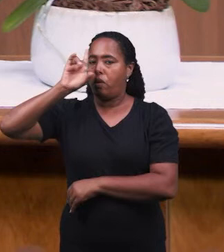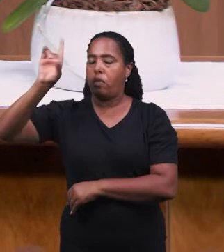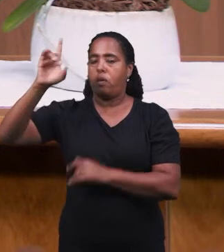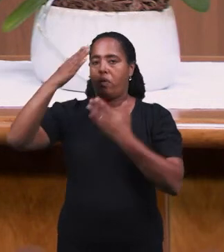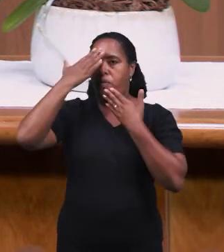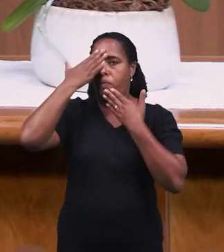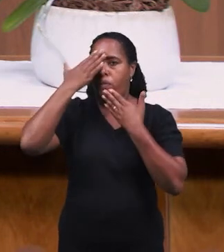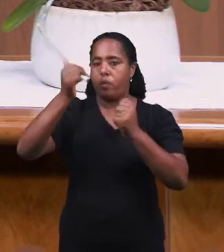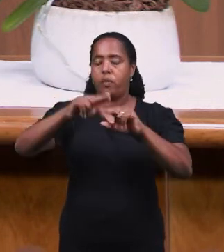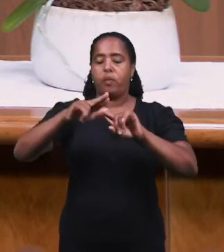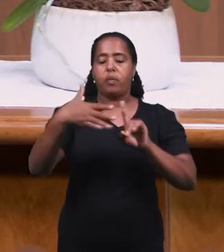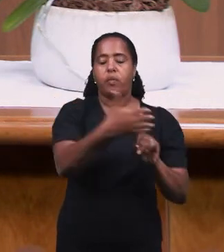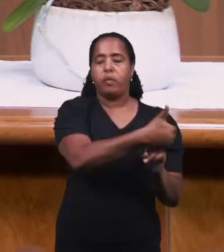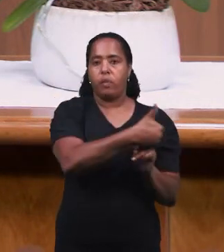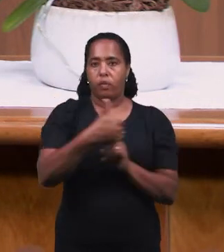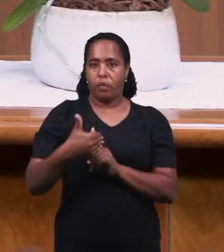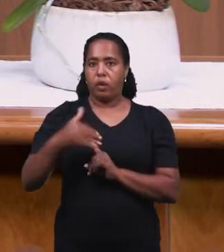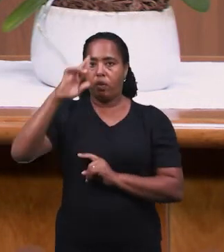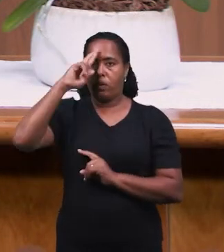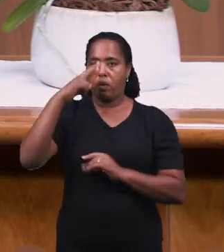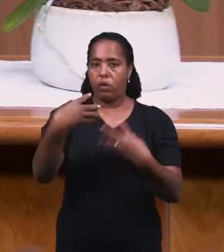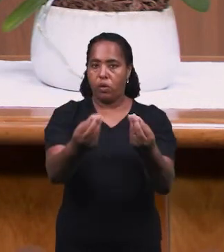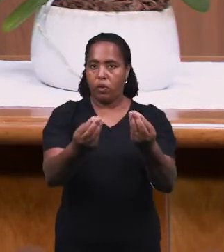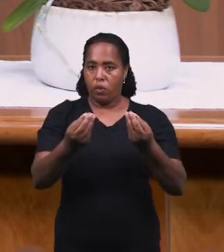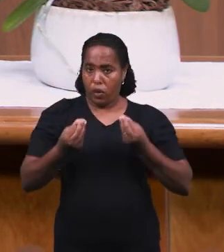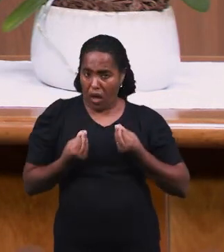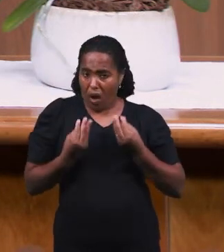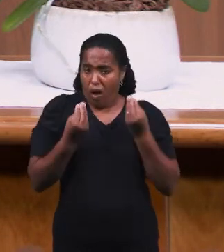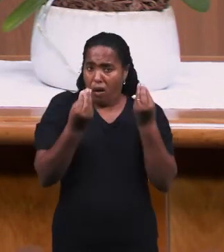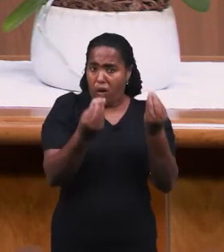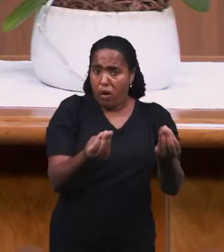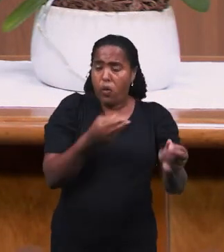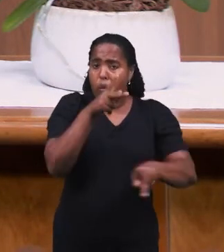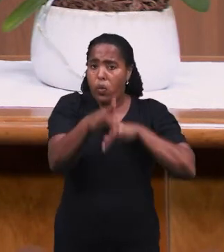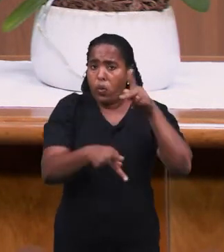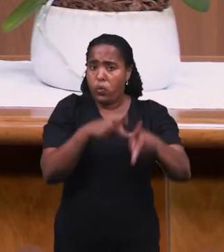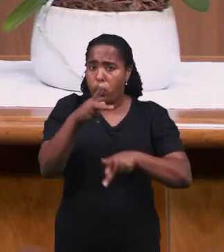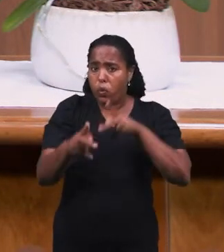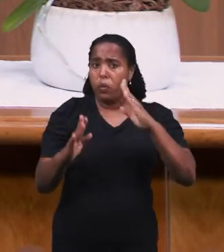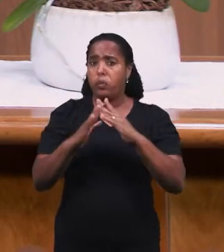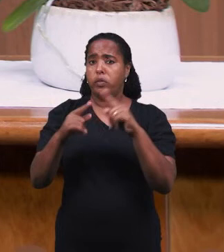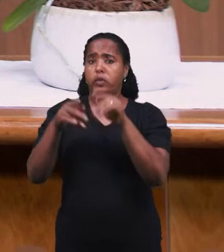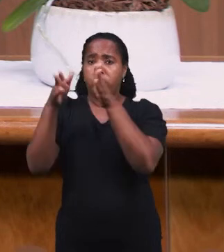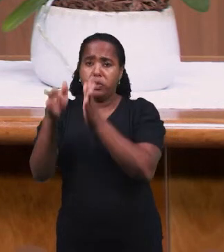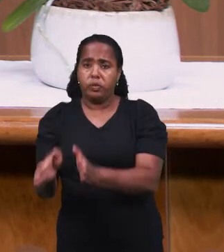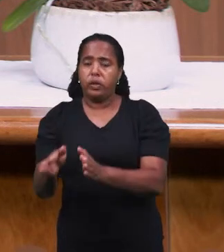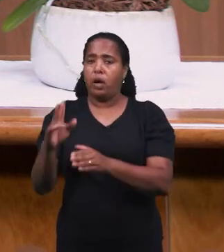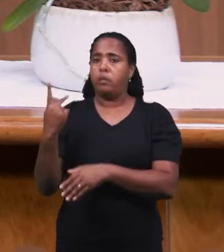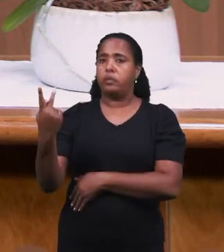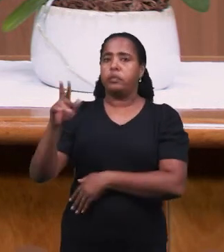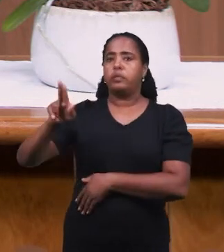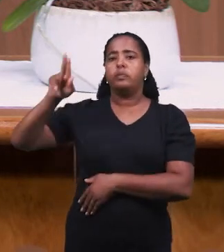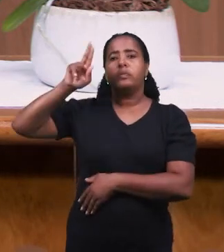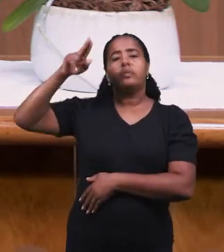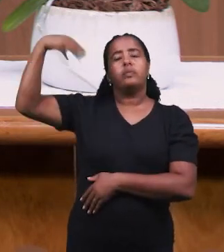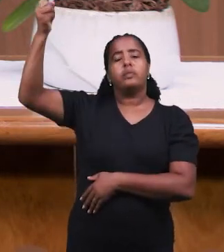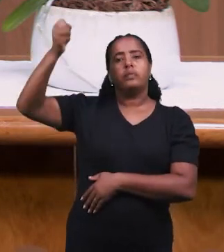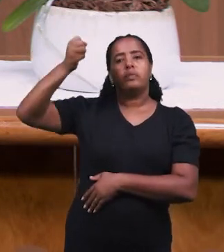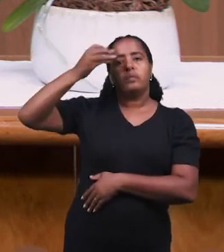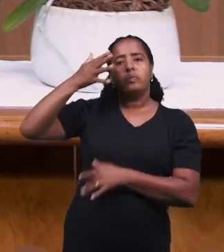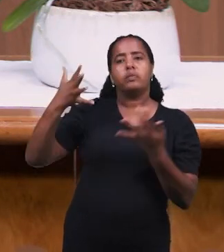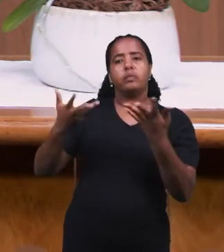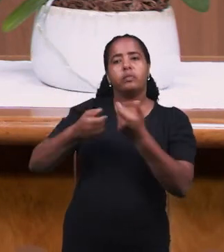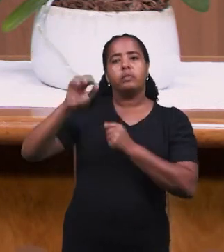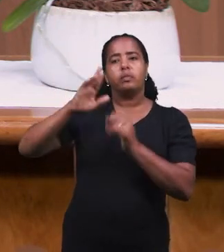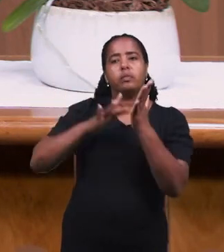vies, te glorifions, te bénissons, la délivrance que tu donnes à ton peuple, ton Église, et en ton nom